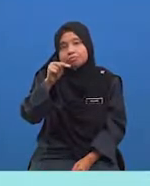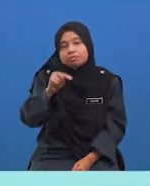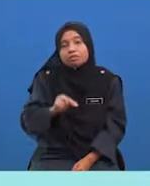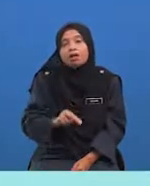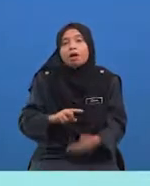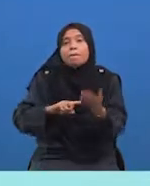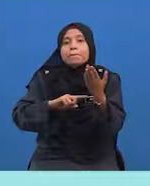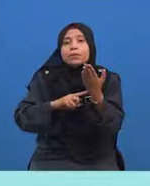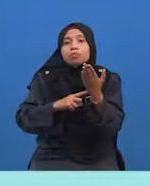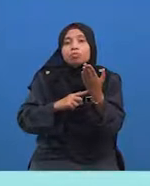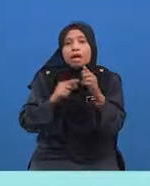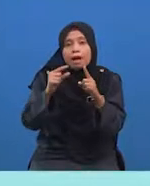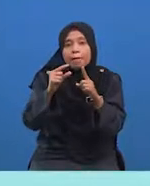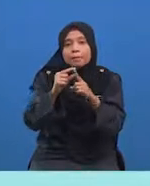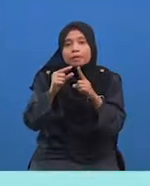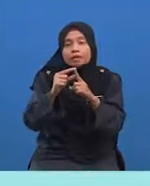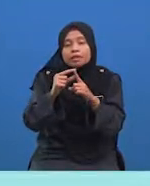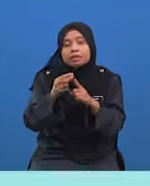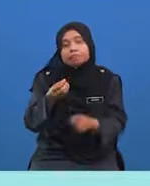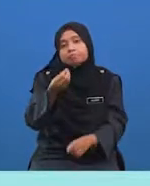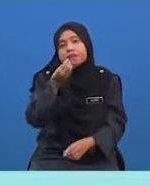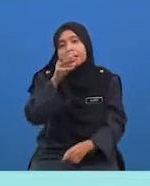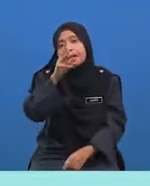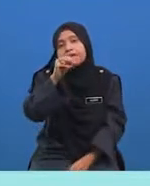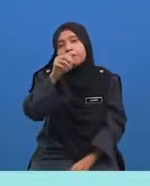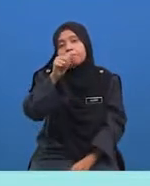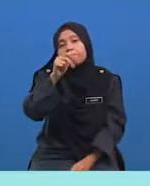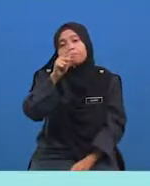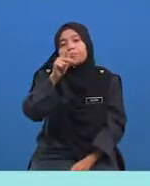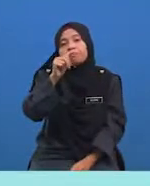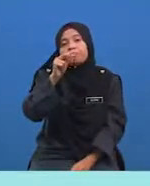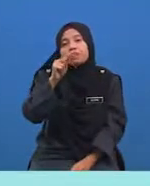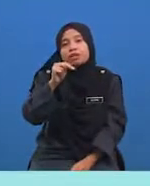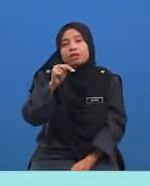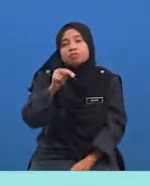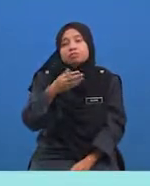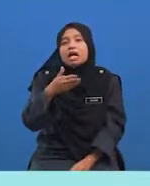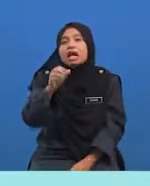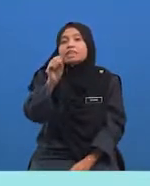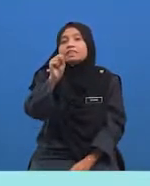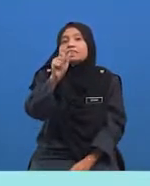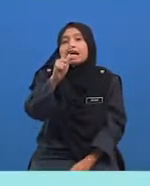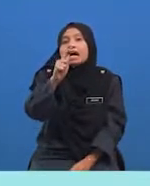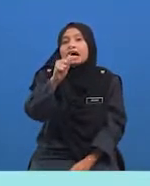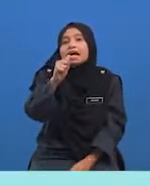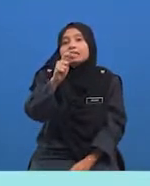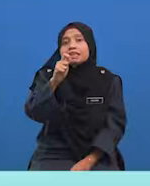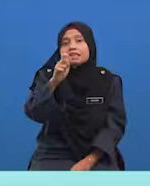M, iaitu permulaan perkataan Mediterranean. Sate bagi